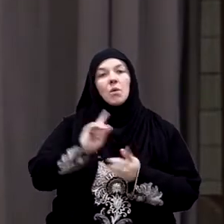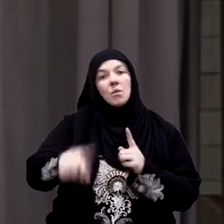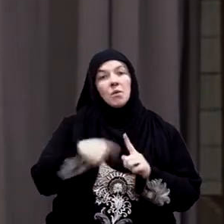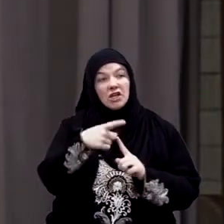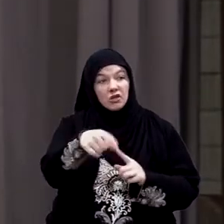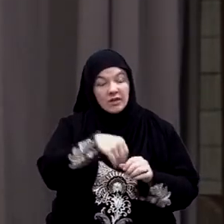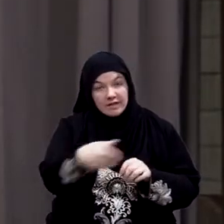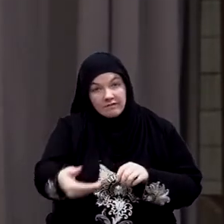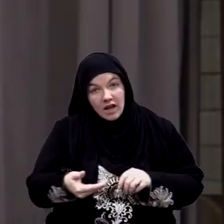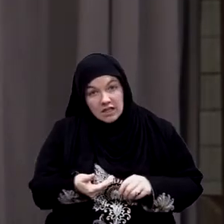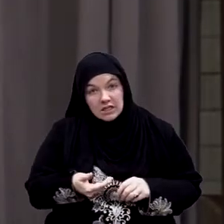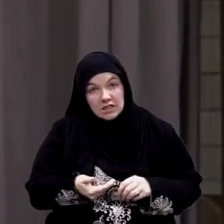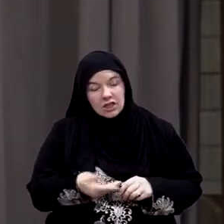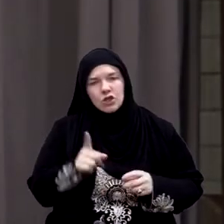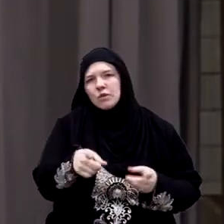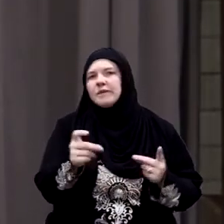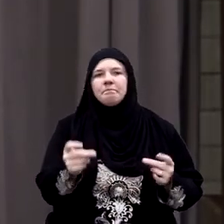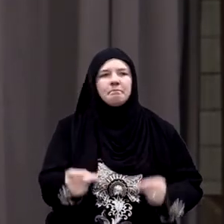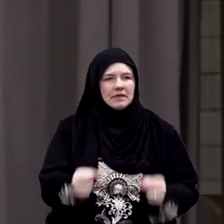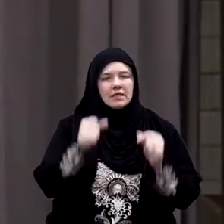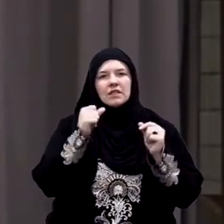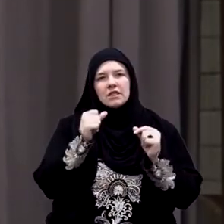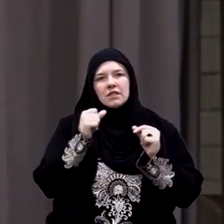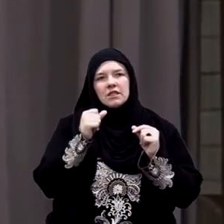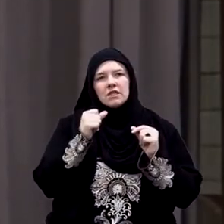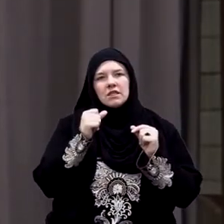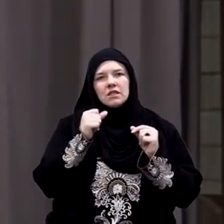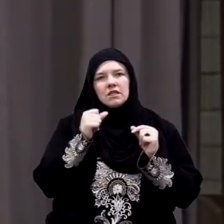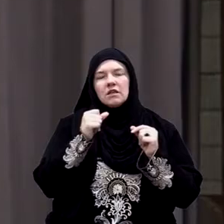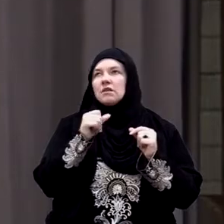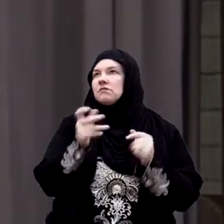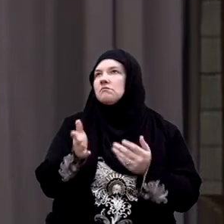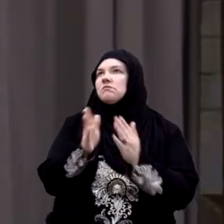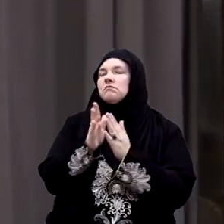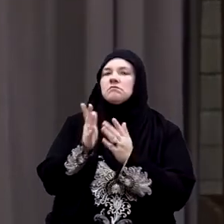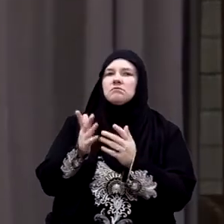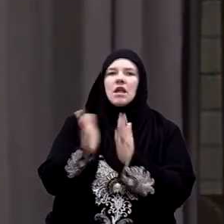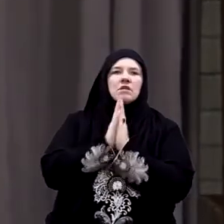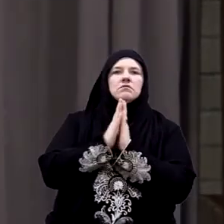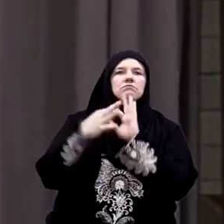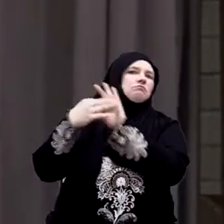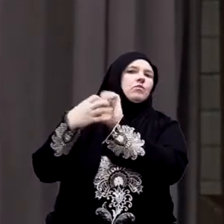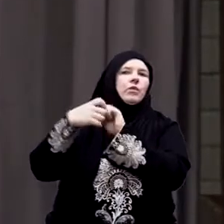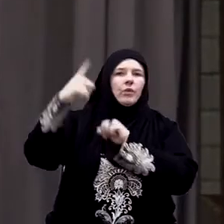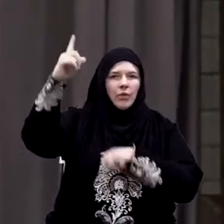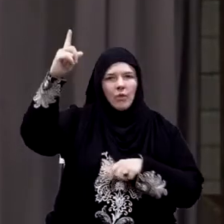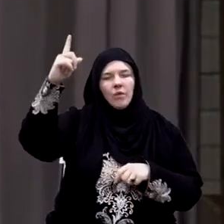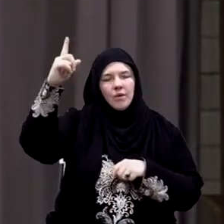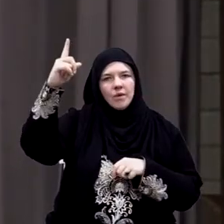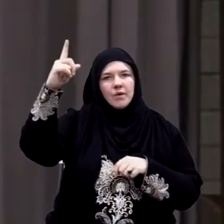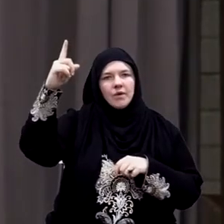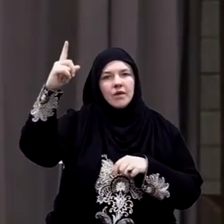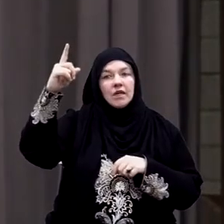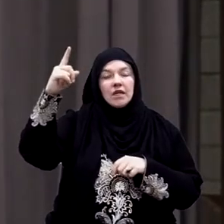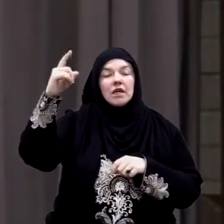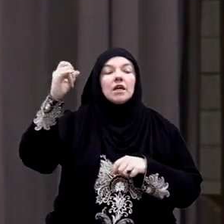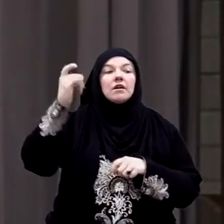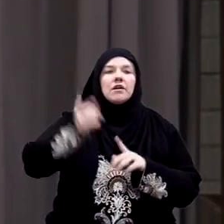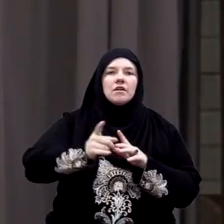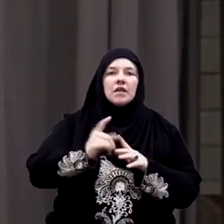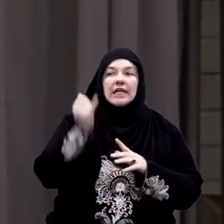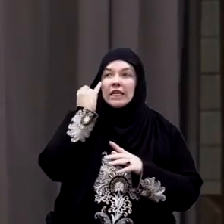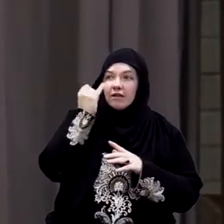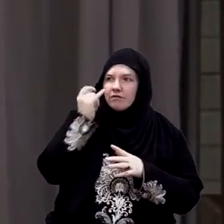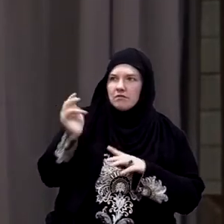are invited, you immediately run to Allah. فَفِرُّوا إِلَى اللَّهِ. Flee